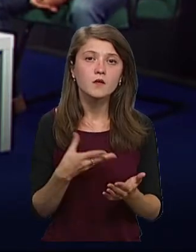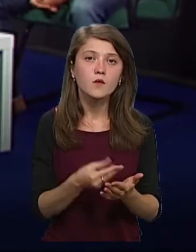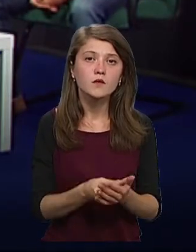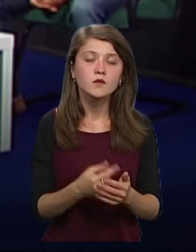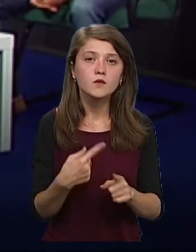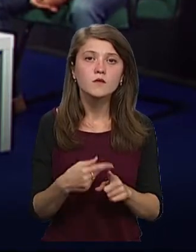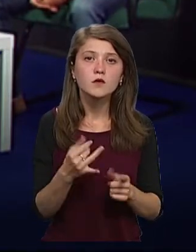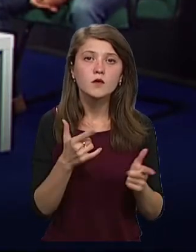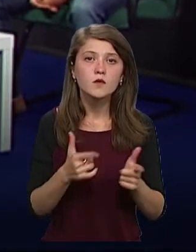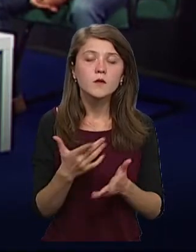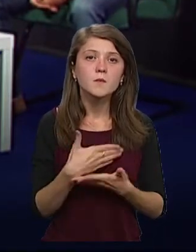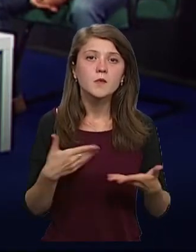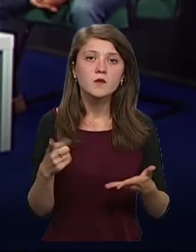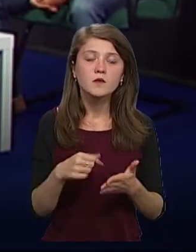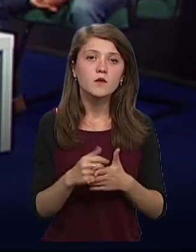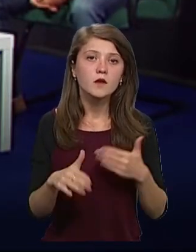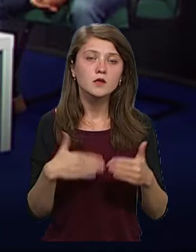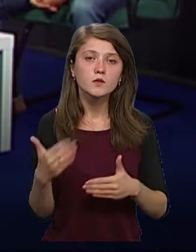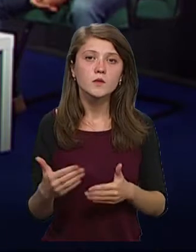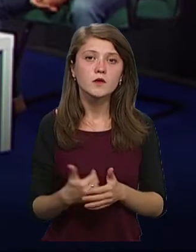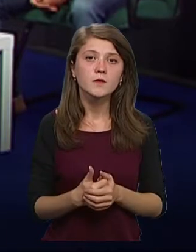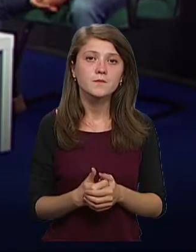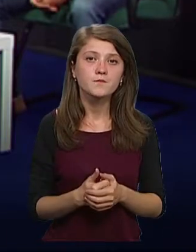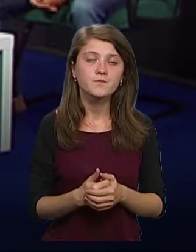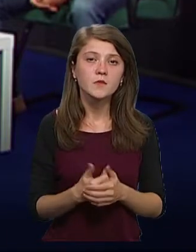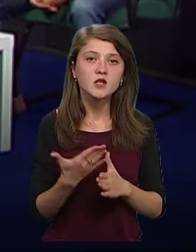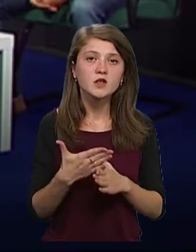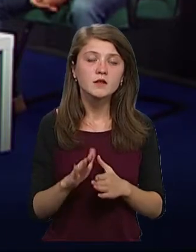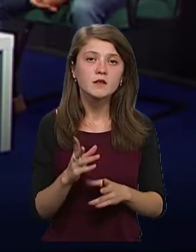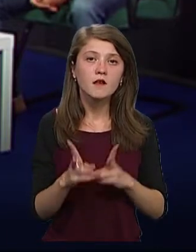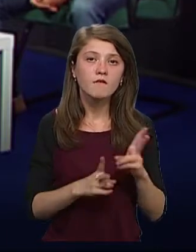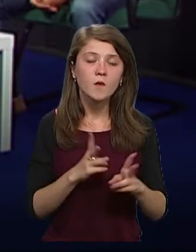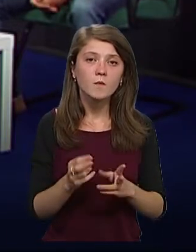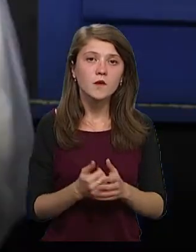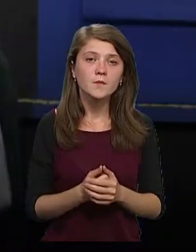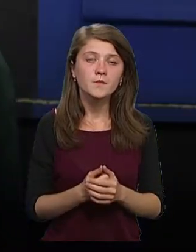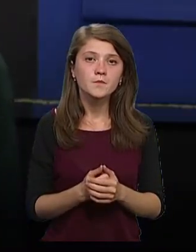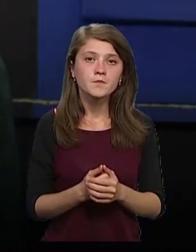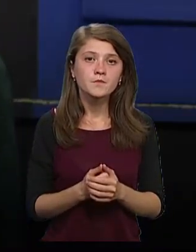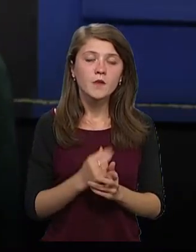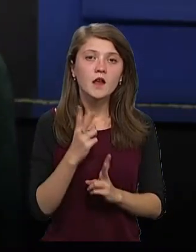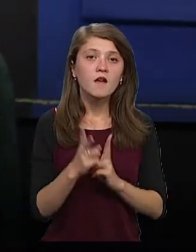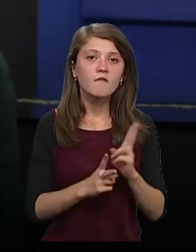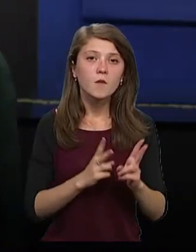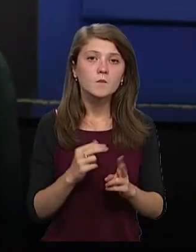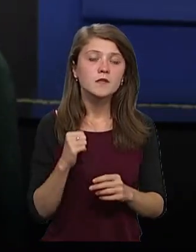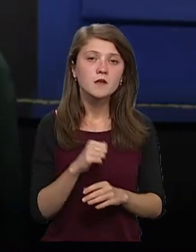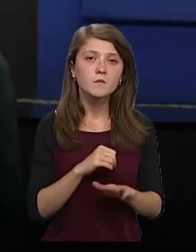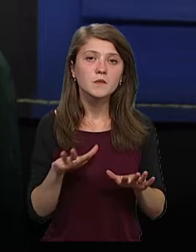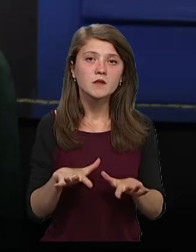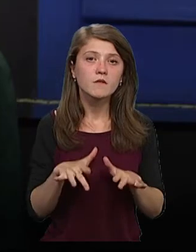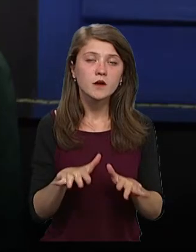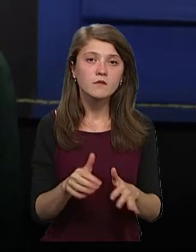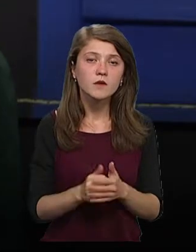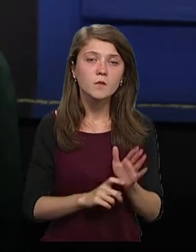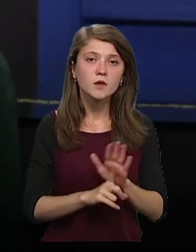тоді роду. Тоді питання, чи готові ми тоді до наступної частина реформи при таких певних проблемах. Реформа місцевого середування, якщо ми